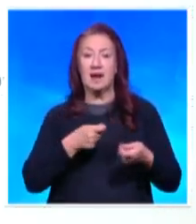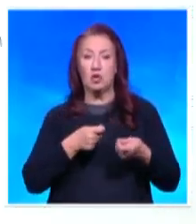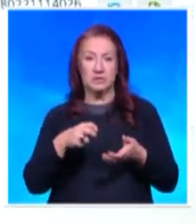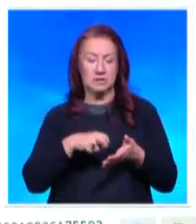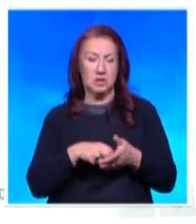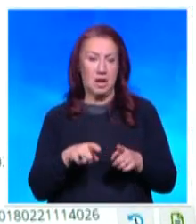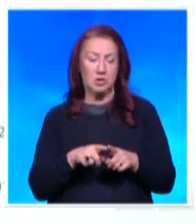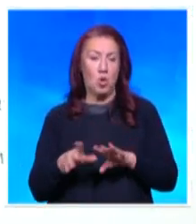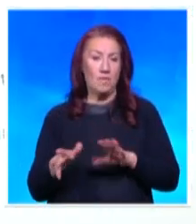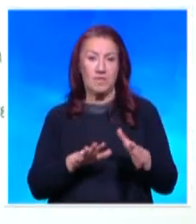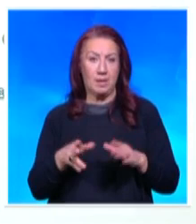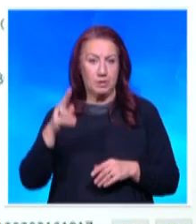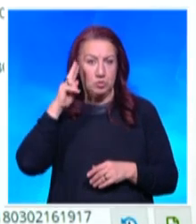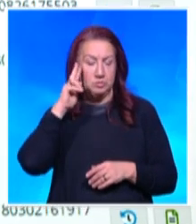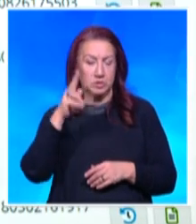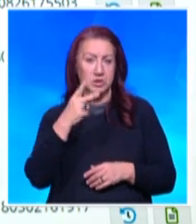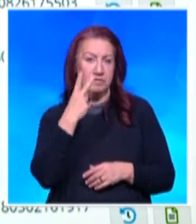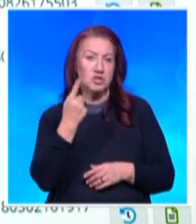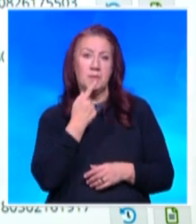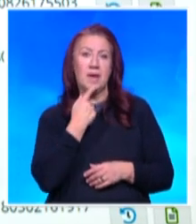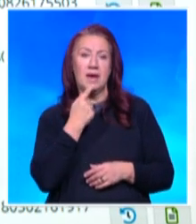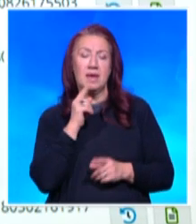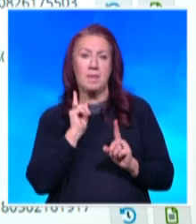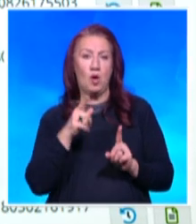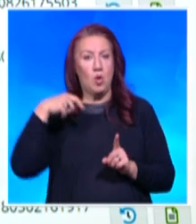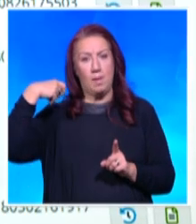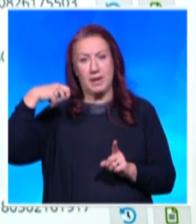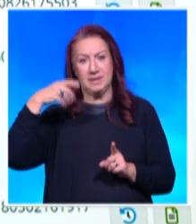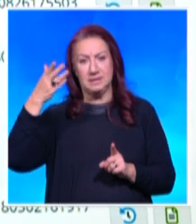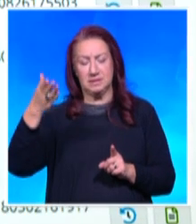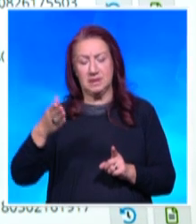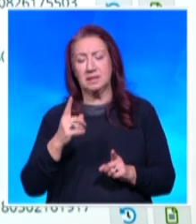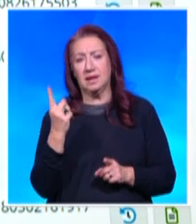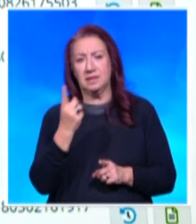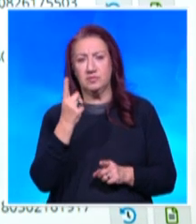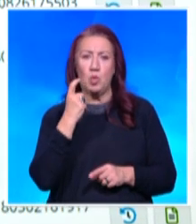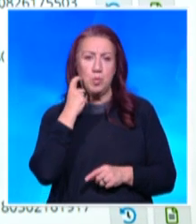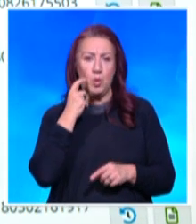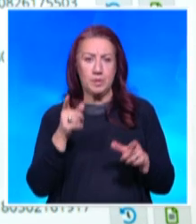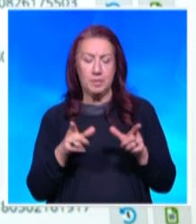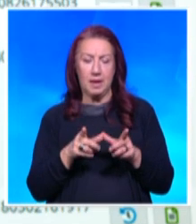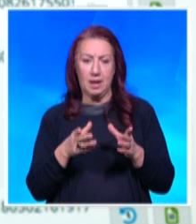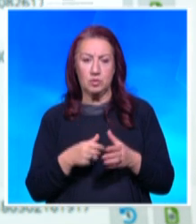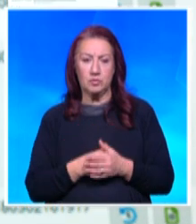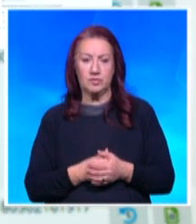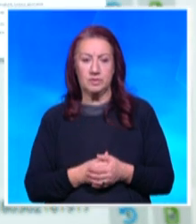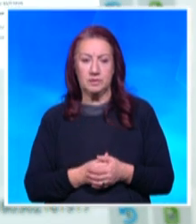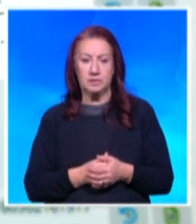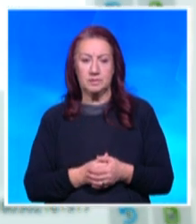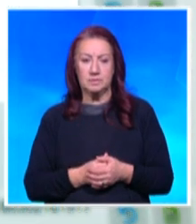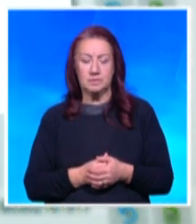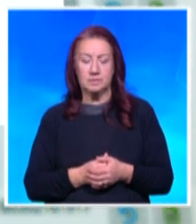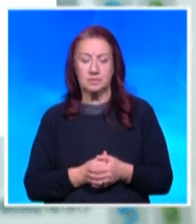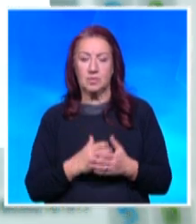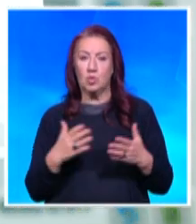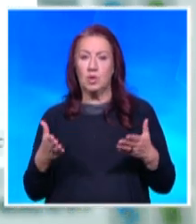в търговския регистър, виждаме, че името, което фигурира като президент на централата, е това на Борислав Михайлов. Имаше от огромна